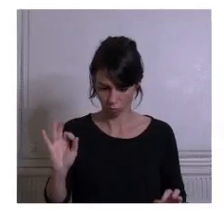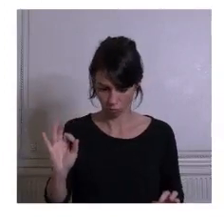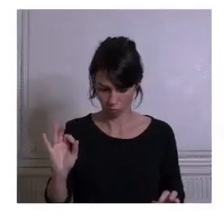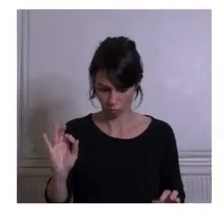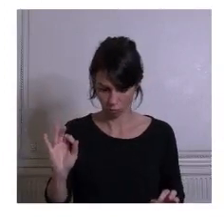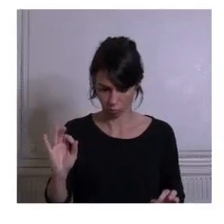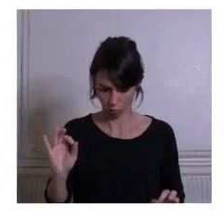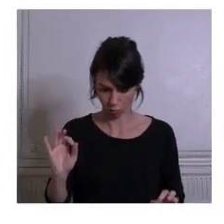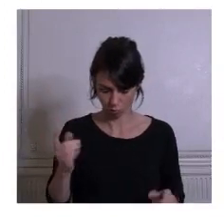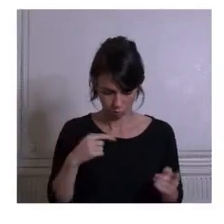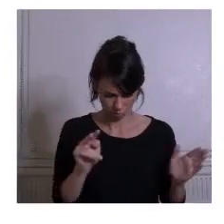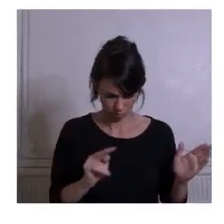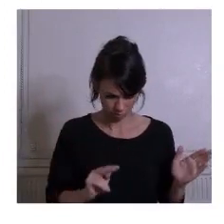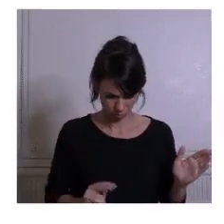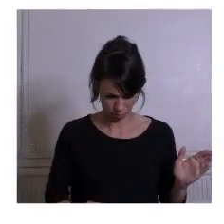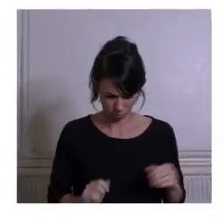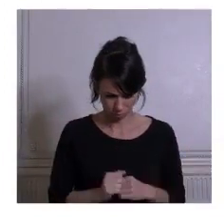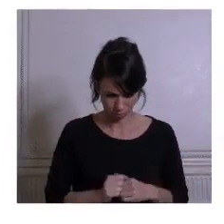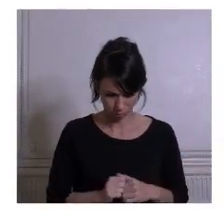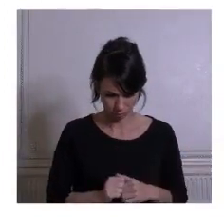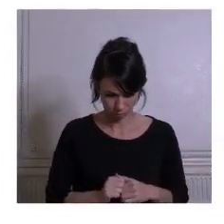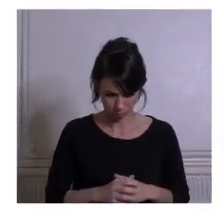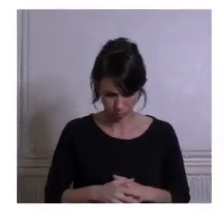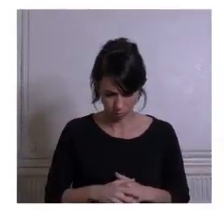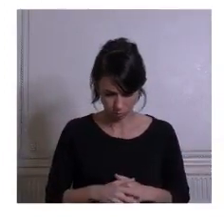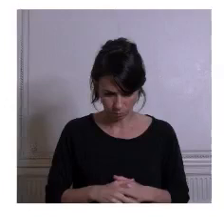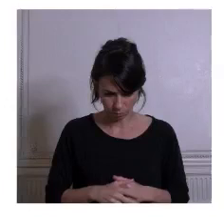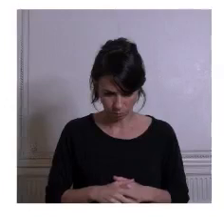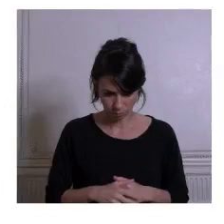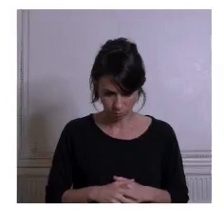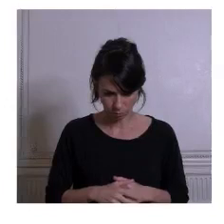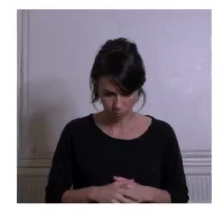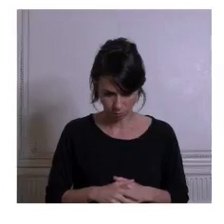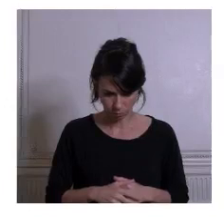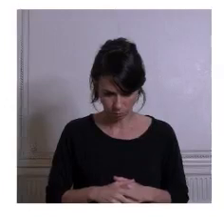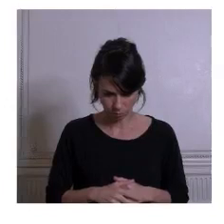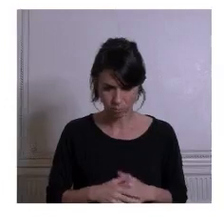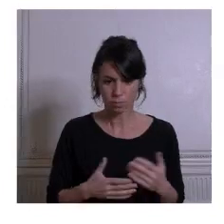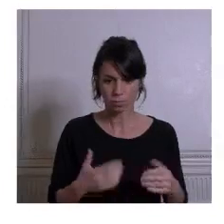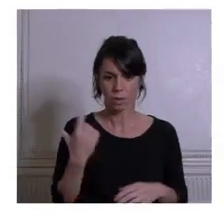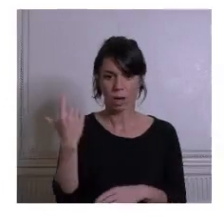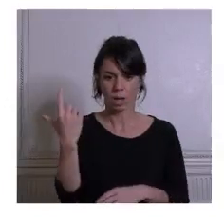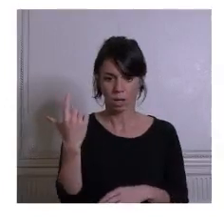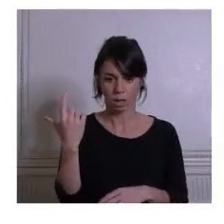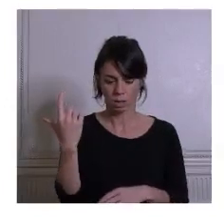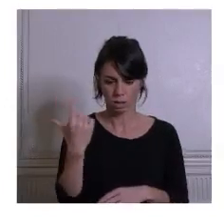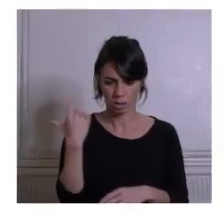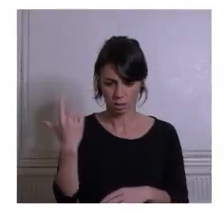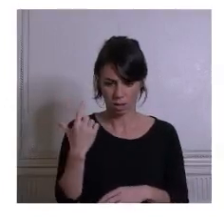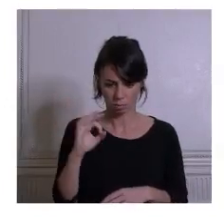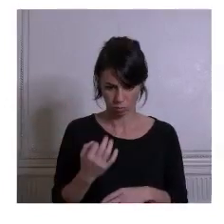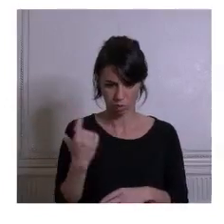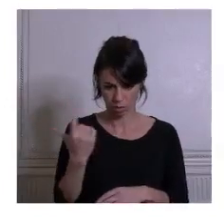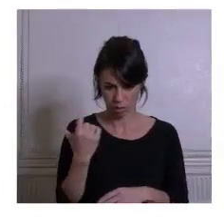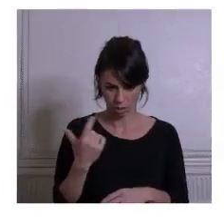l'ordre du jour normal. Alors, délibération numéro 4, décision municipale,